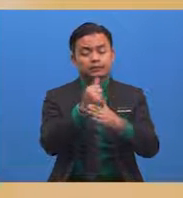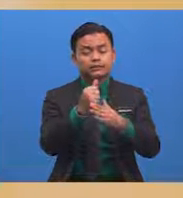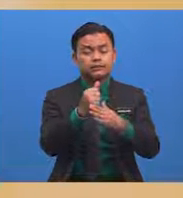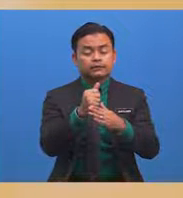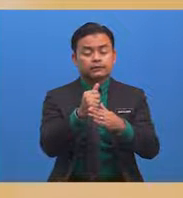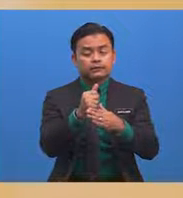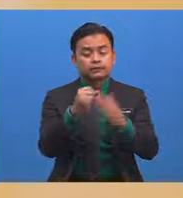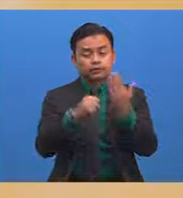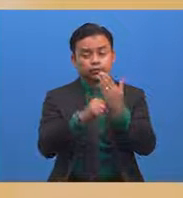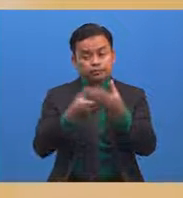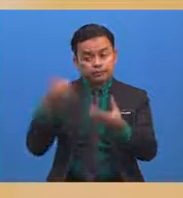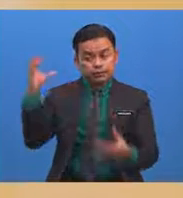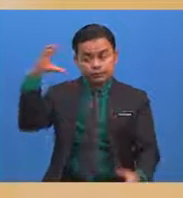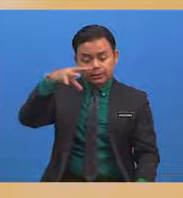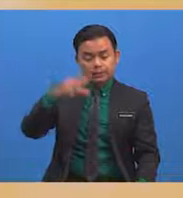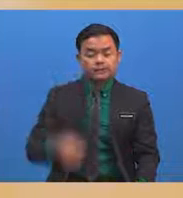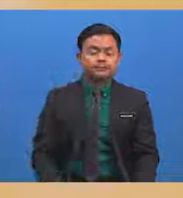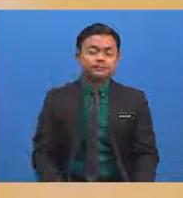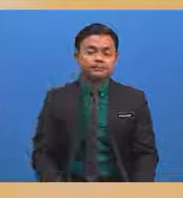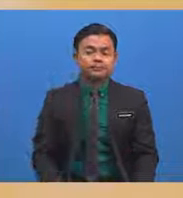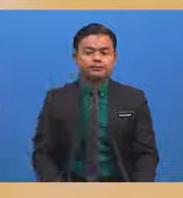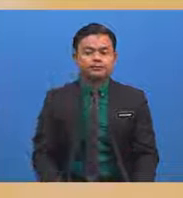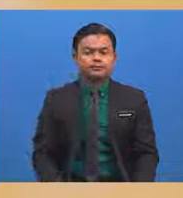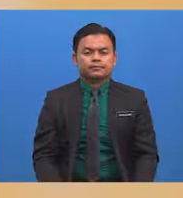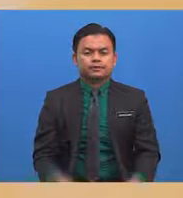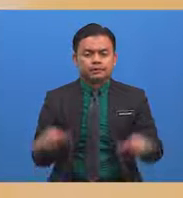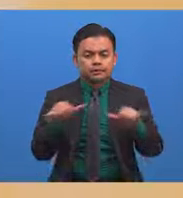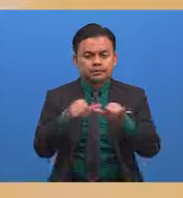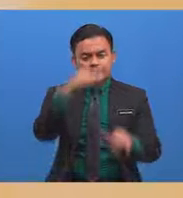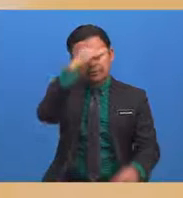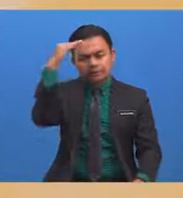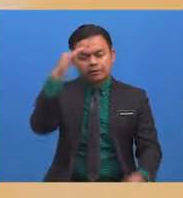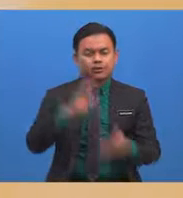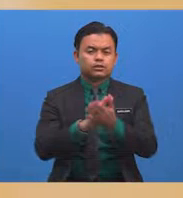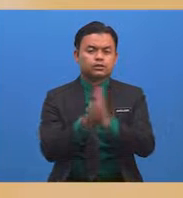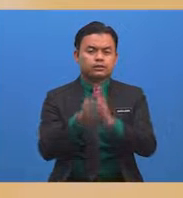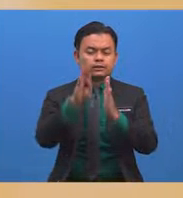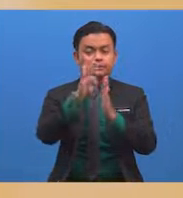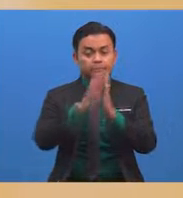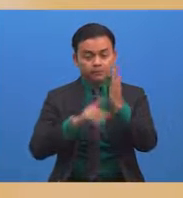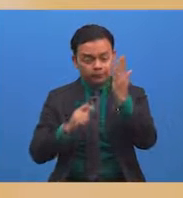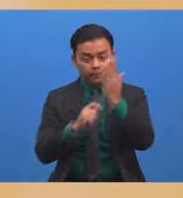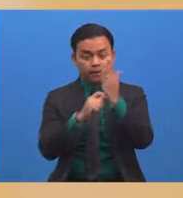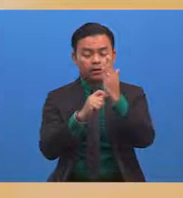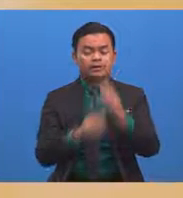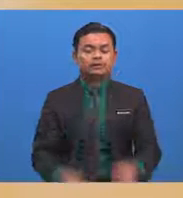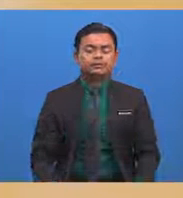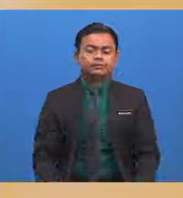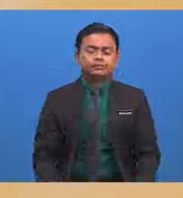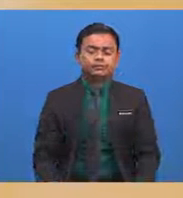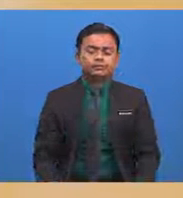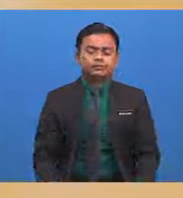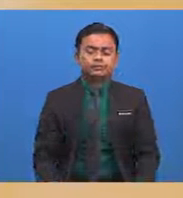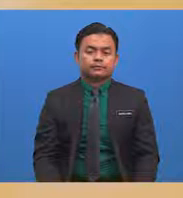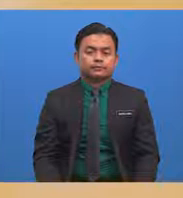tadi, saiz bayang-bayang menjadi bertambah. Manakala apabila cikgu